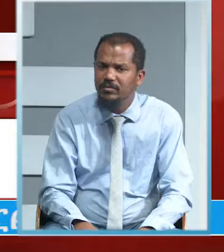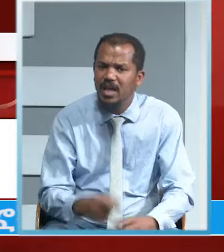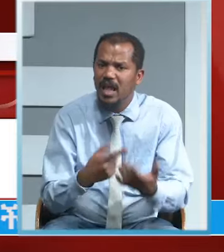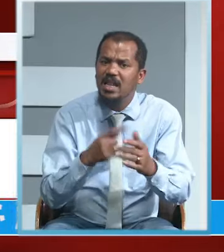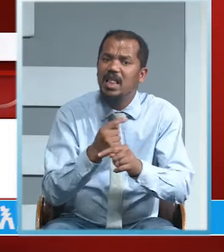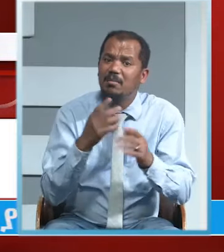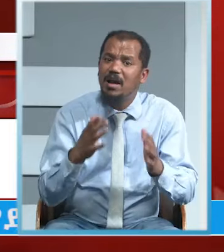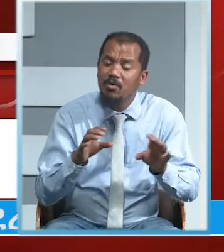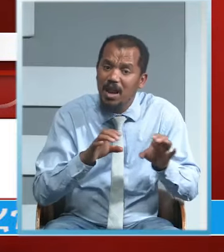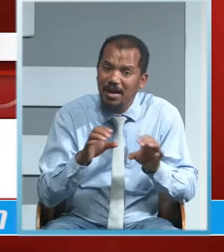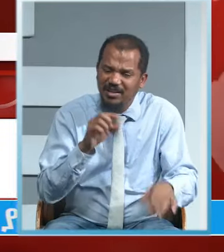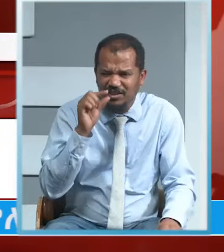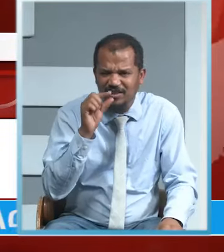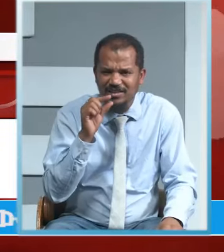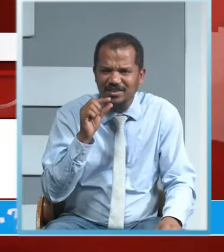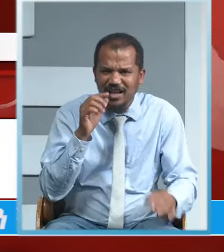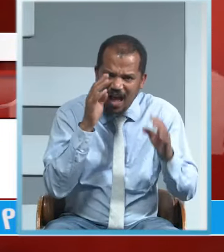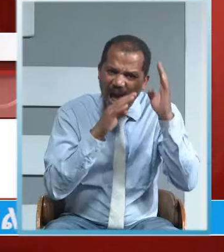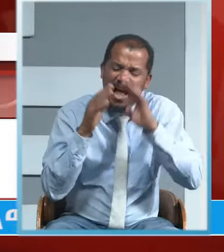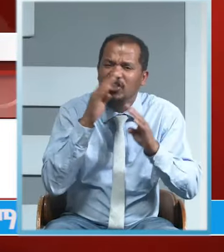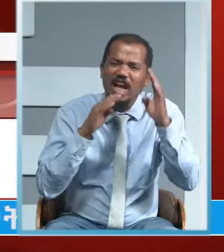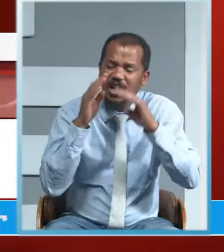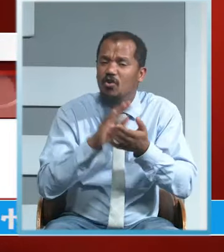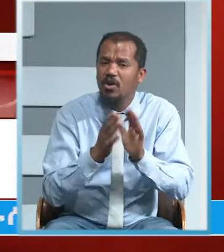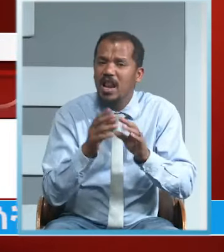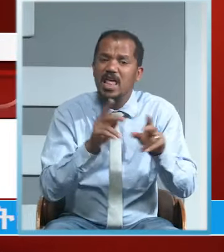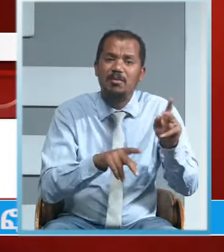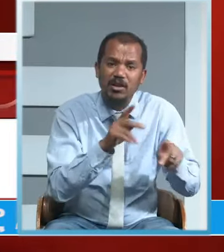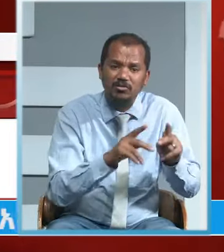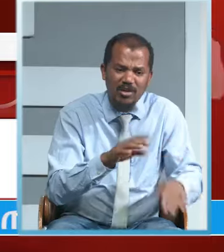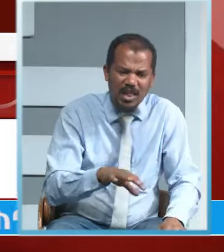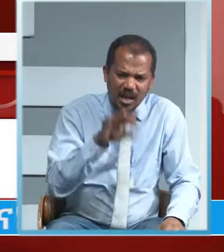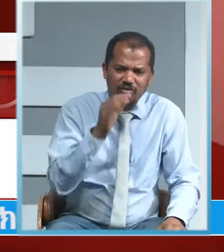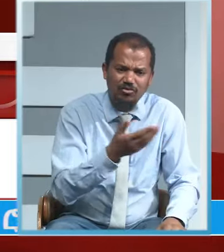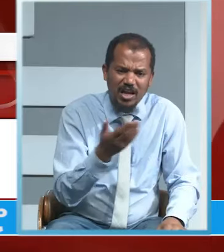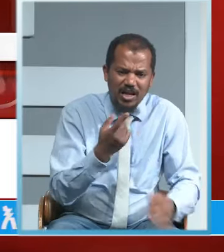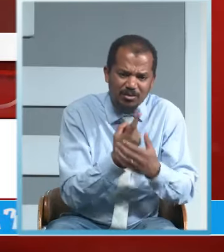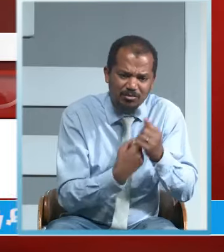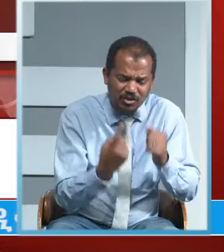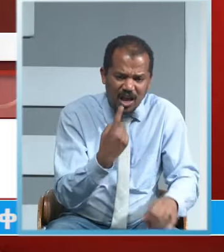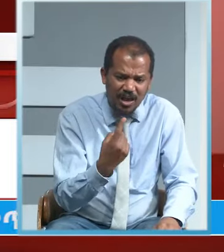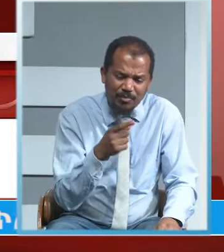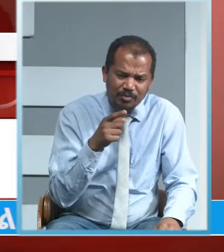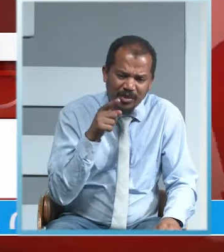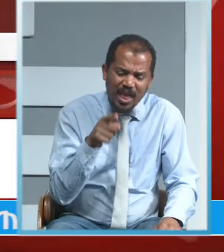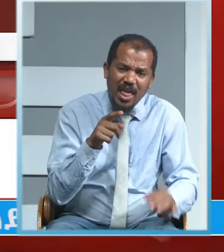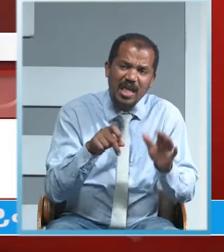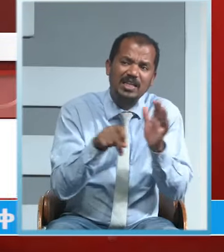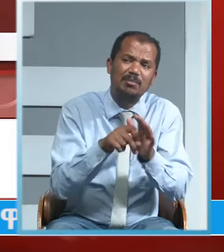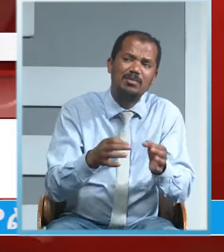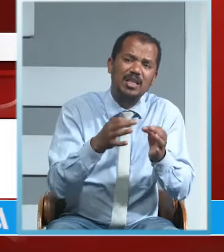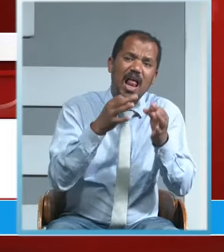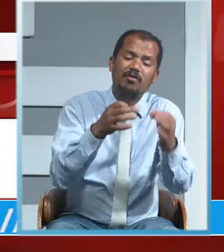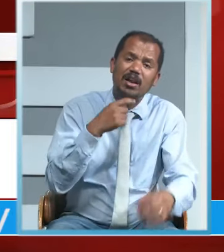ትንሽ አስቸጋሪ ይሆናል። ህብረተሰቡ ያገኘሽው ነገር ብቻ ይሄ ደንብ ተላልፏል